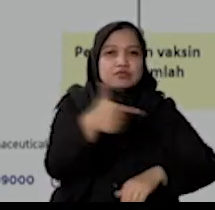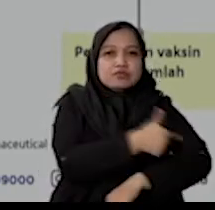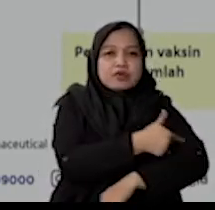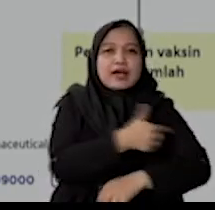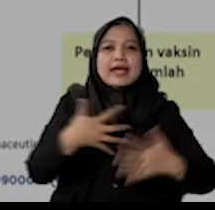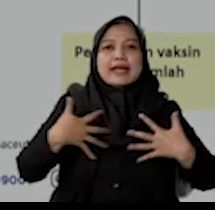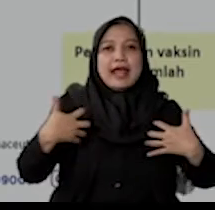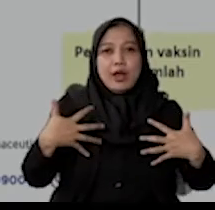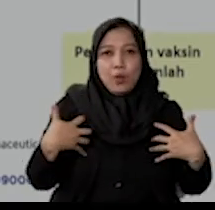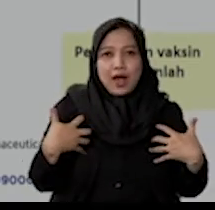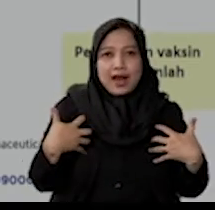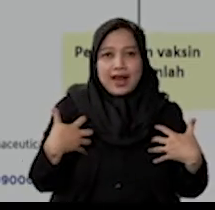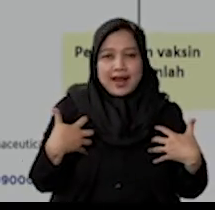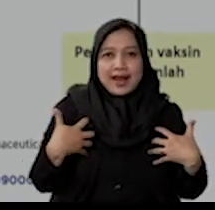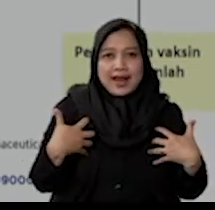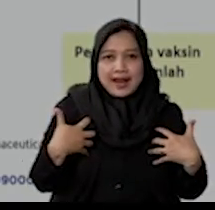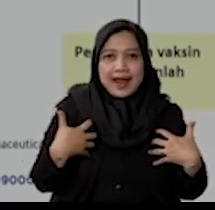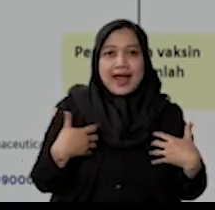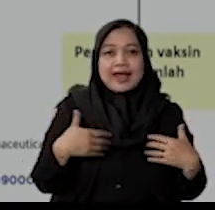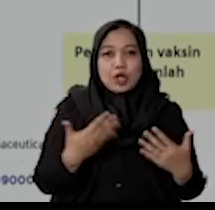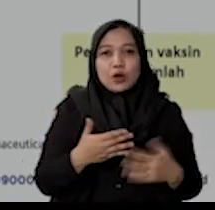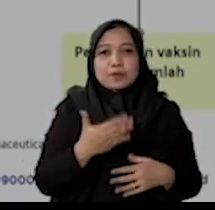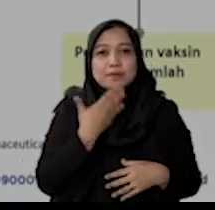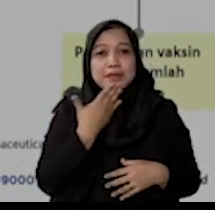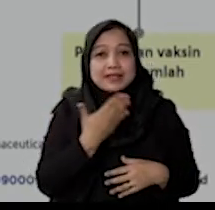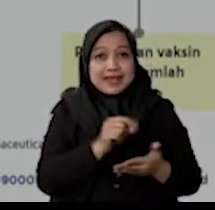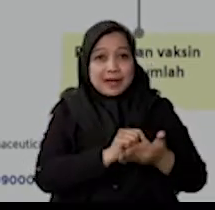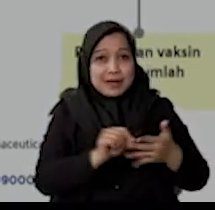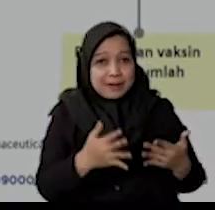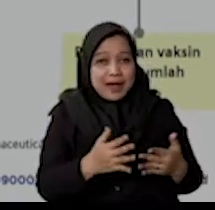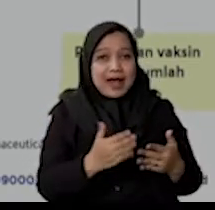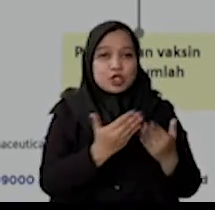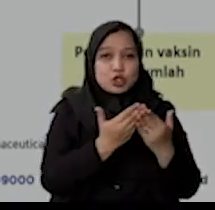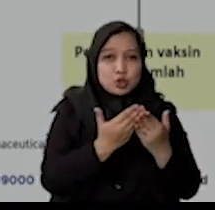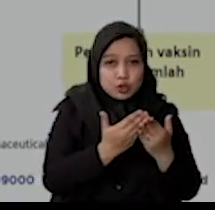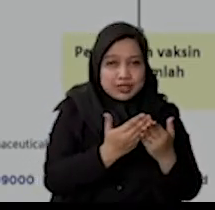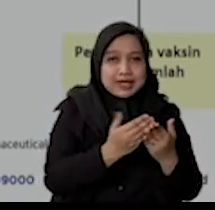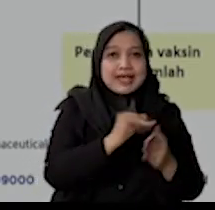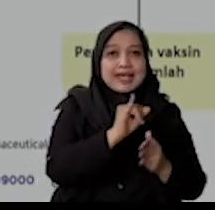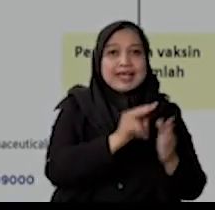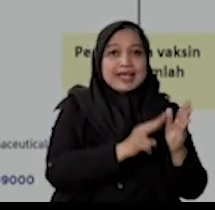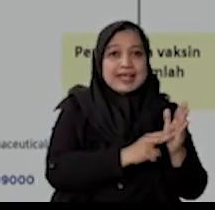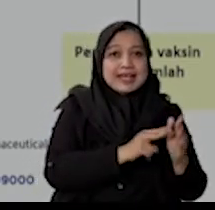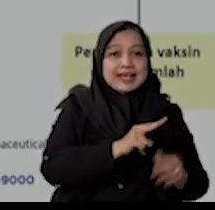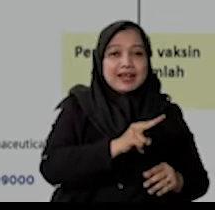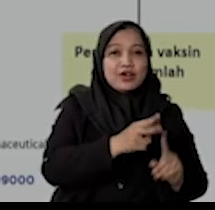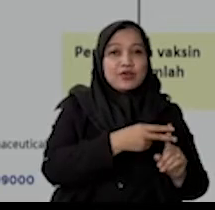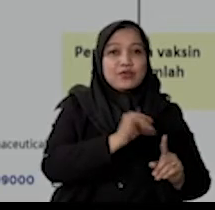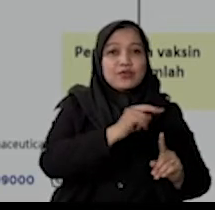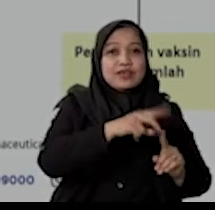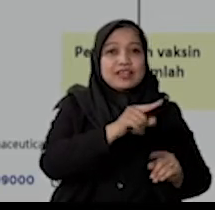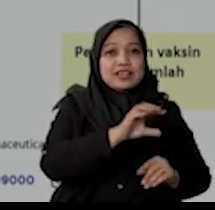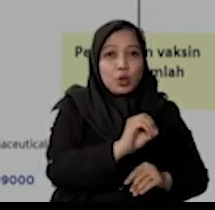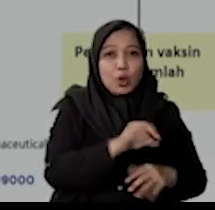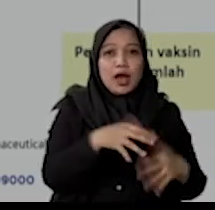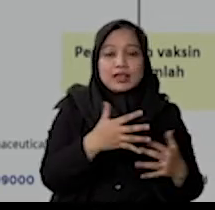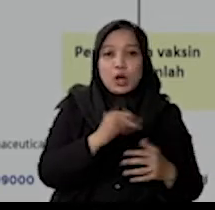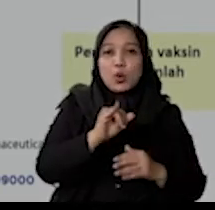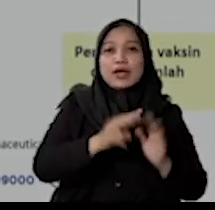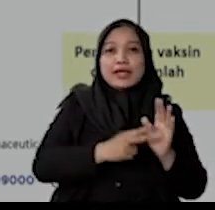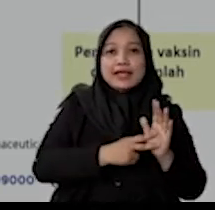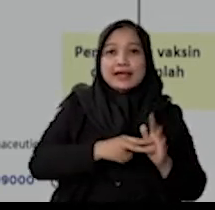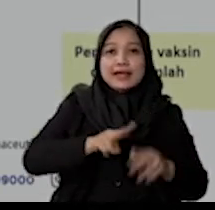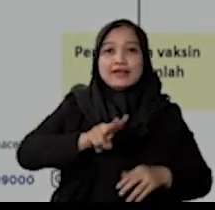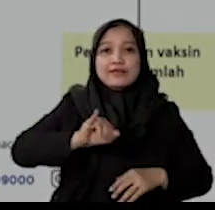Dan itu sering disebut sebagai studi in vitro dan in vivo. Dan tentunya dalam uji ini